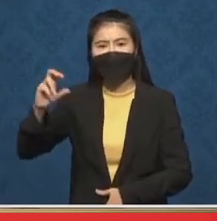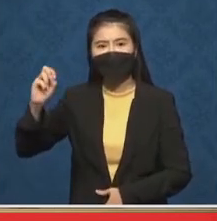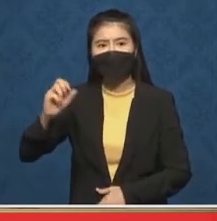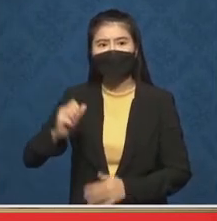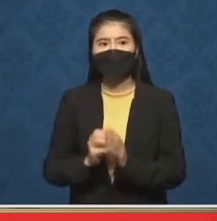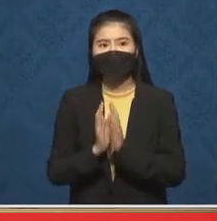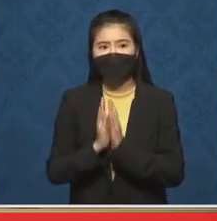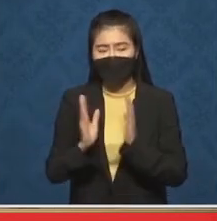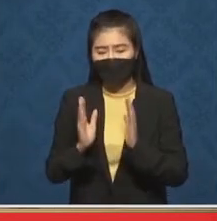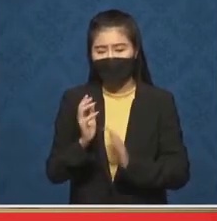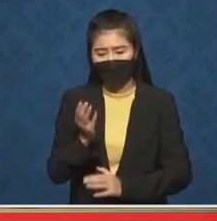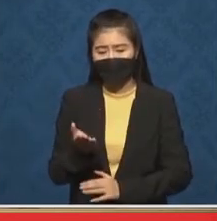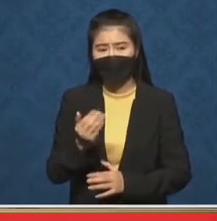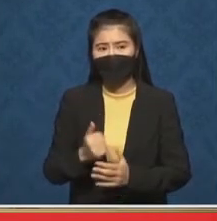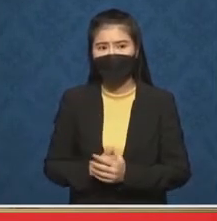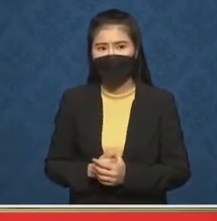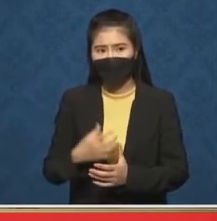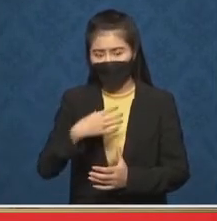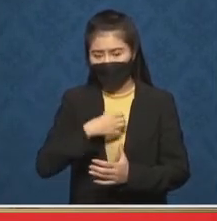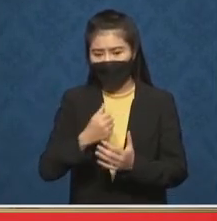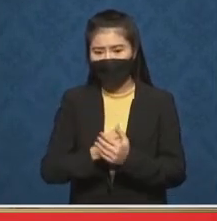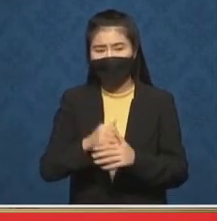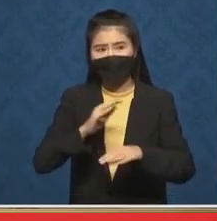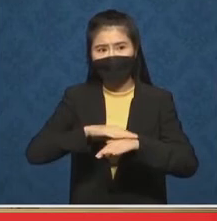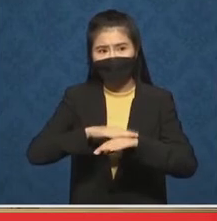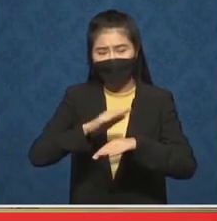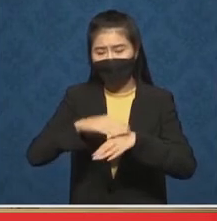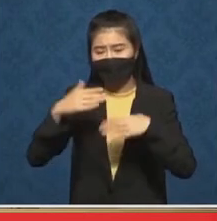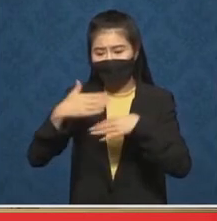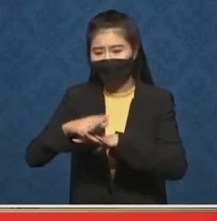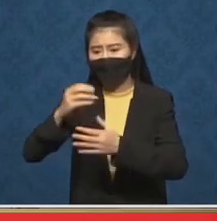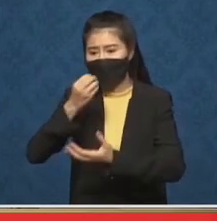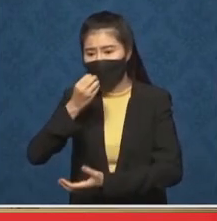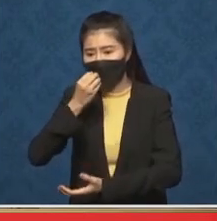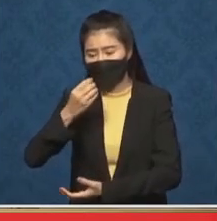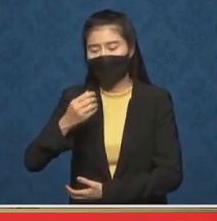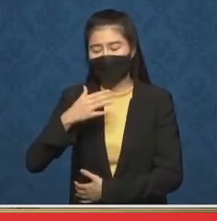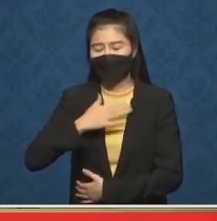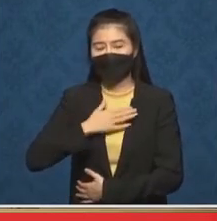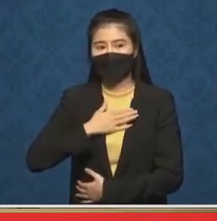ผมขอบคเลยททานคิดว่าอยากจะชวนคุยกัทานเข้ากันผมเสนออยนี้นะครับ